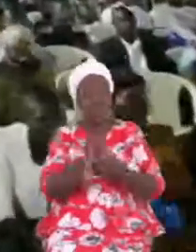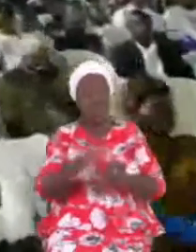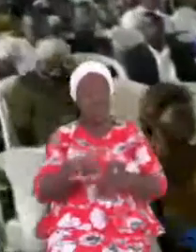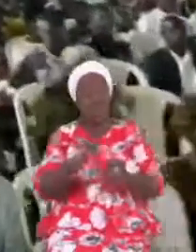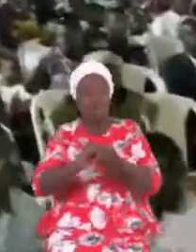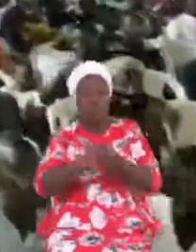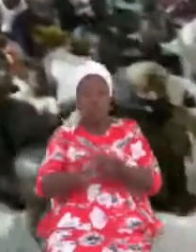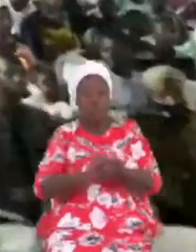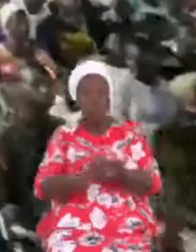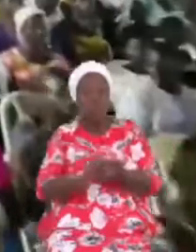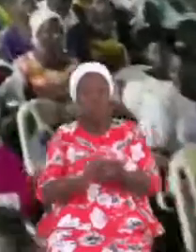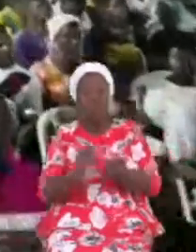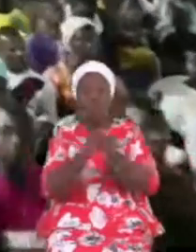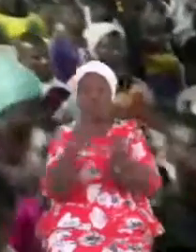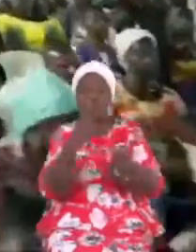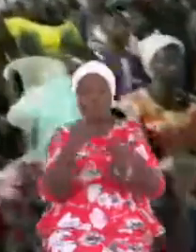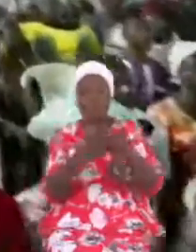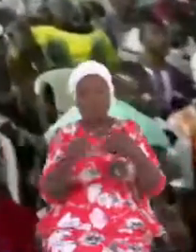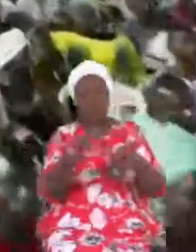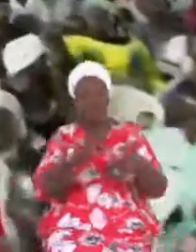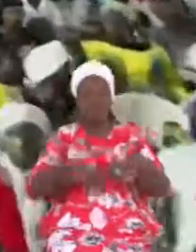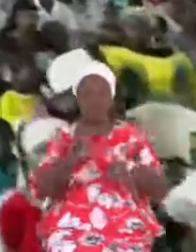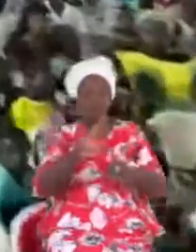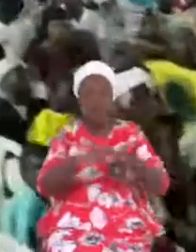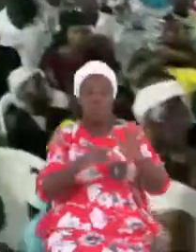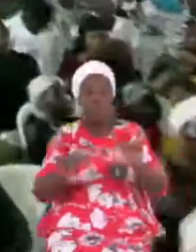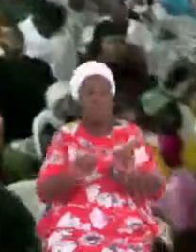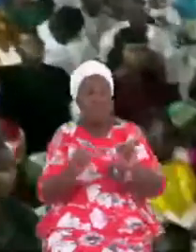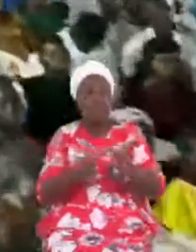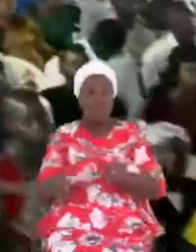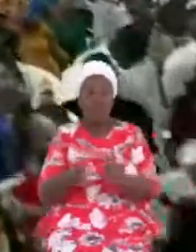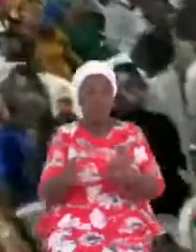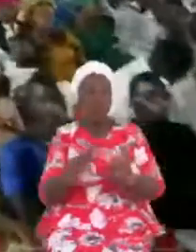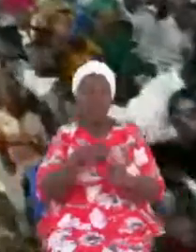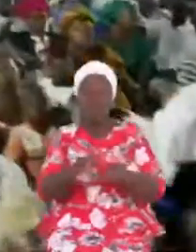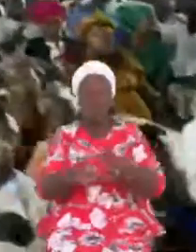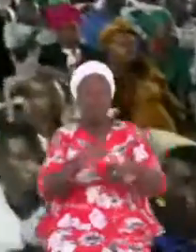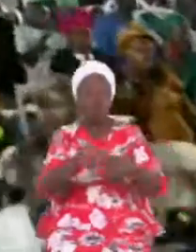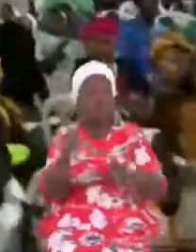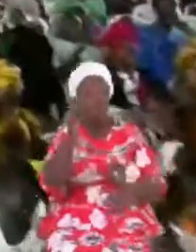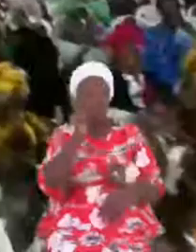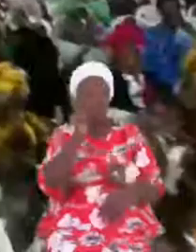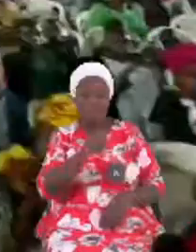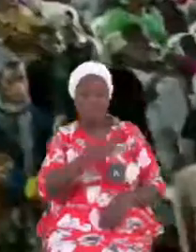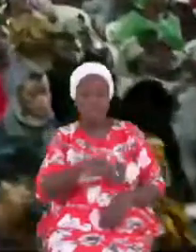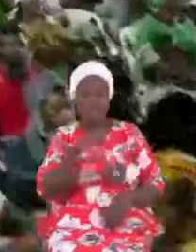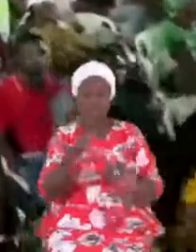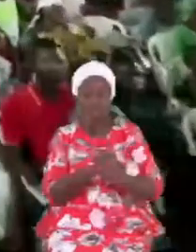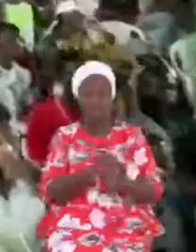sur un sentier donné et ils marchent consistamment et ils marchent chaque jour. Et vont pas à